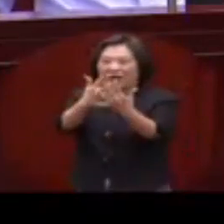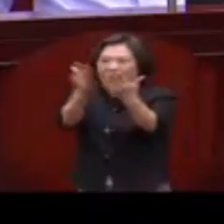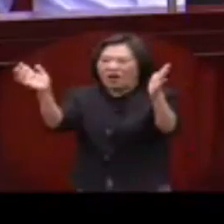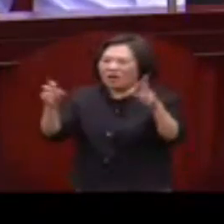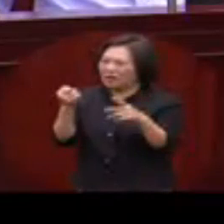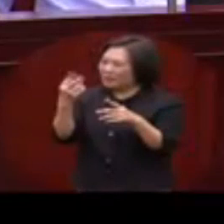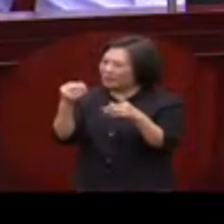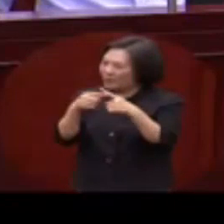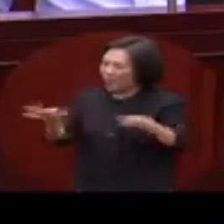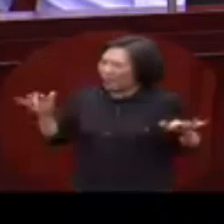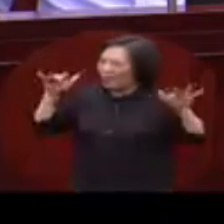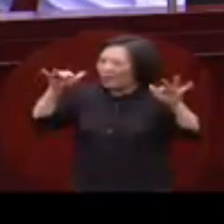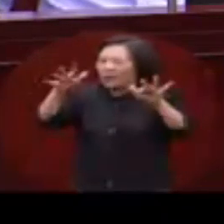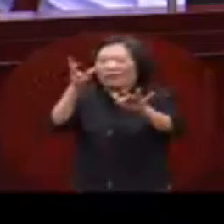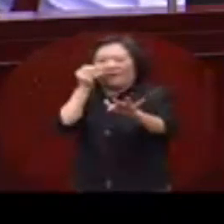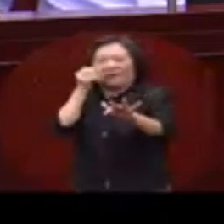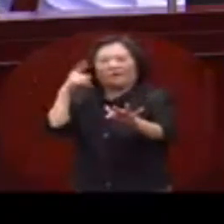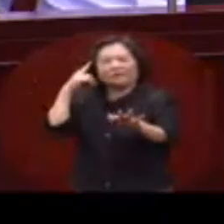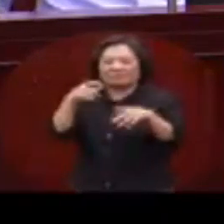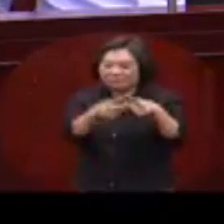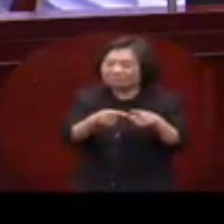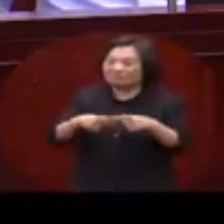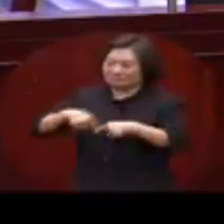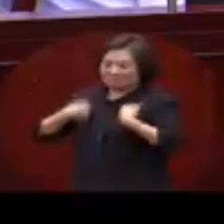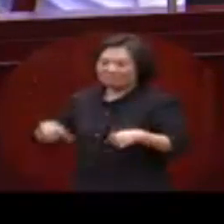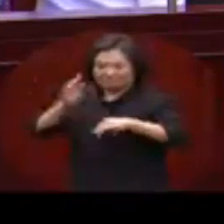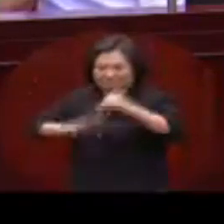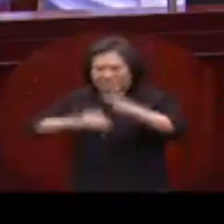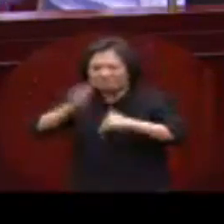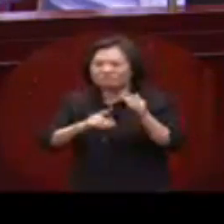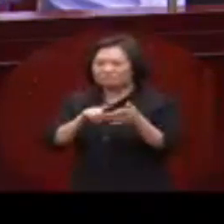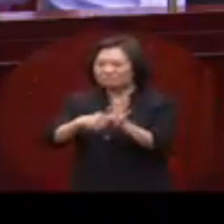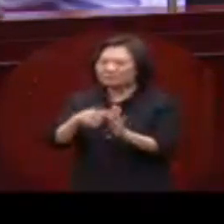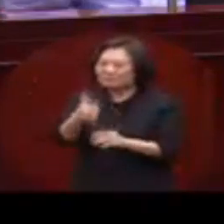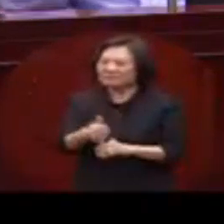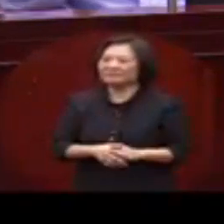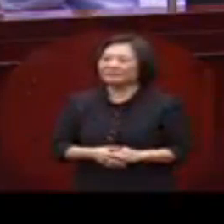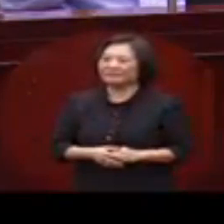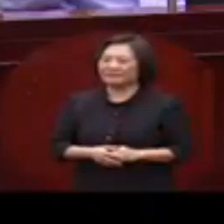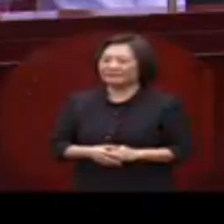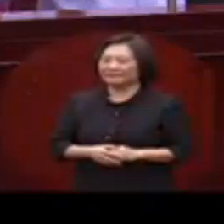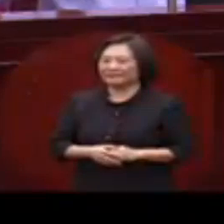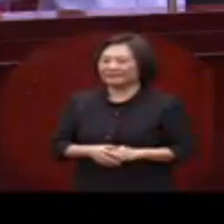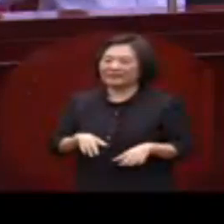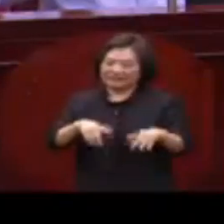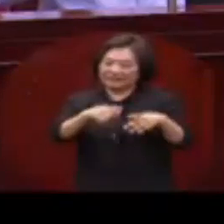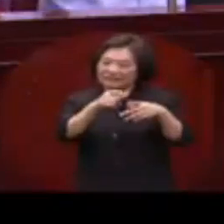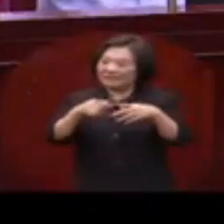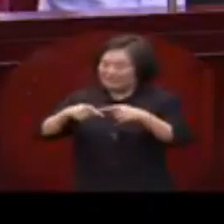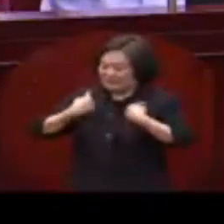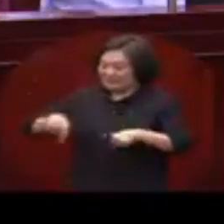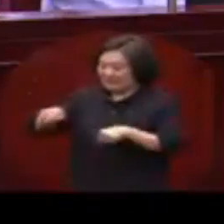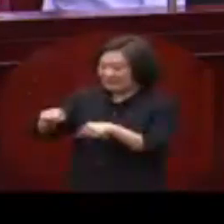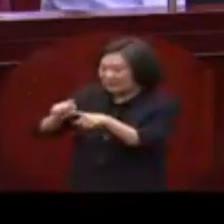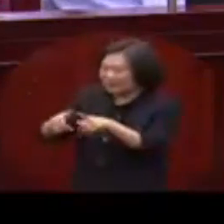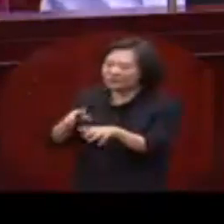看，所以这个是一个公司协力很好的案子，就是市政那个私人企业出钱，澳门公家机关只是帮